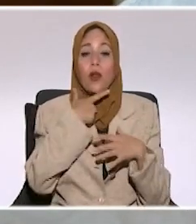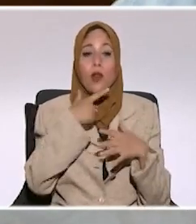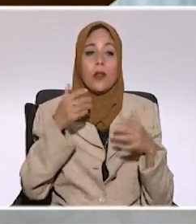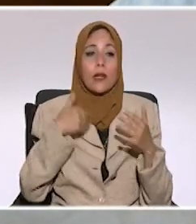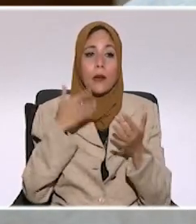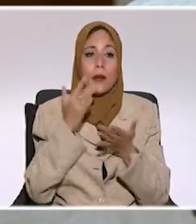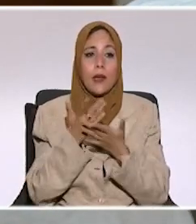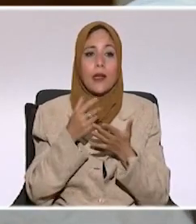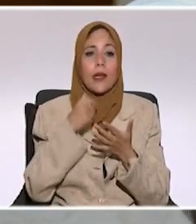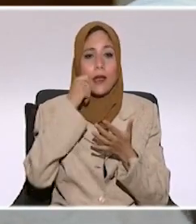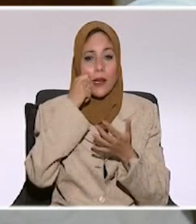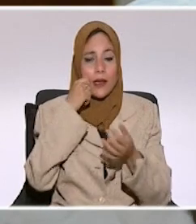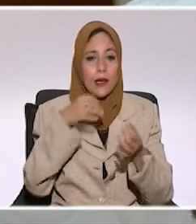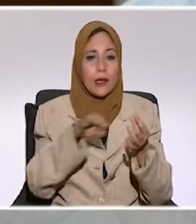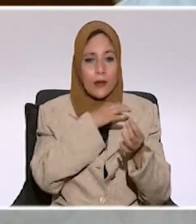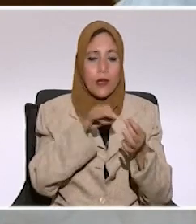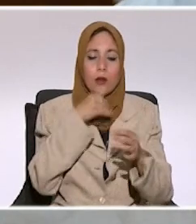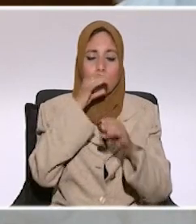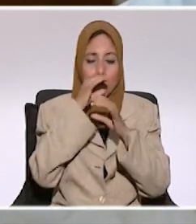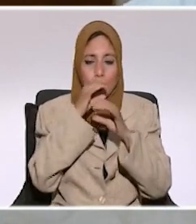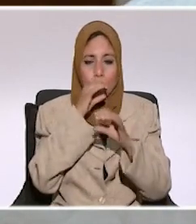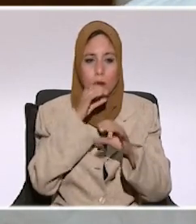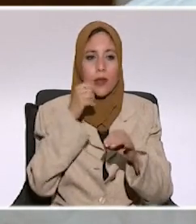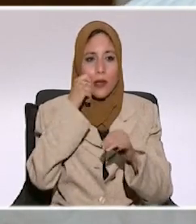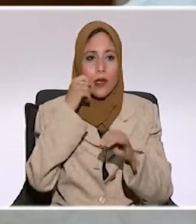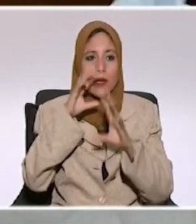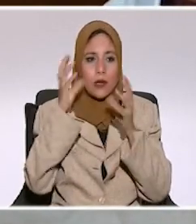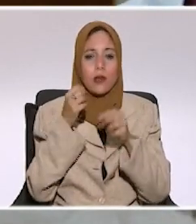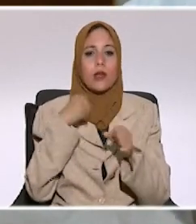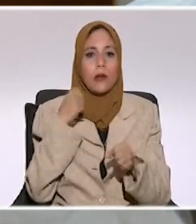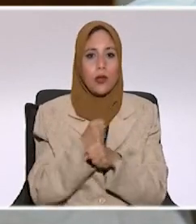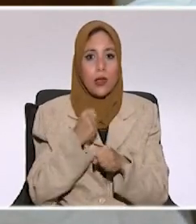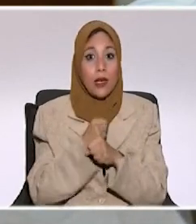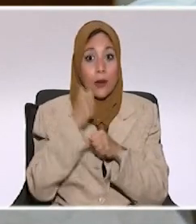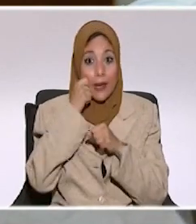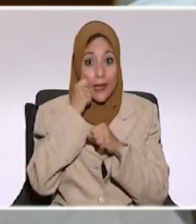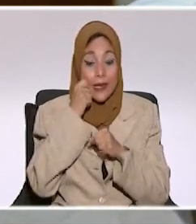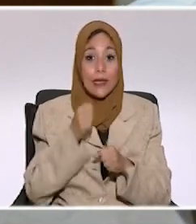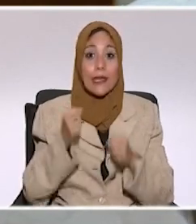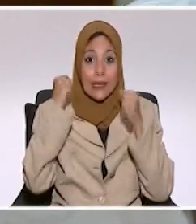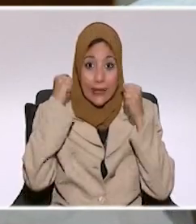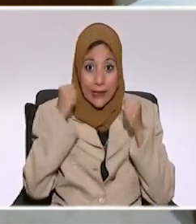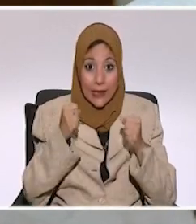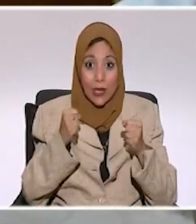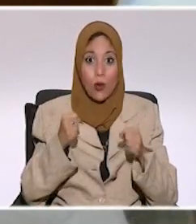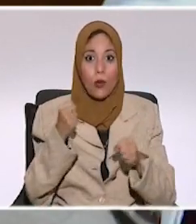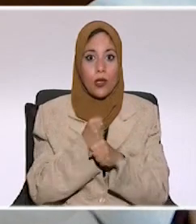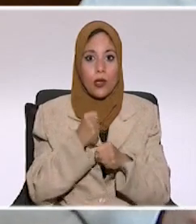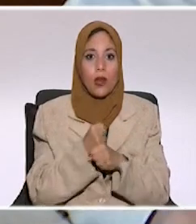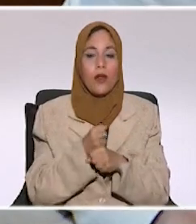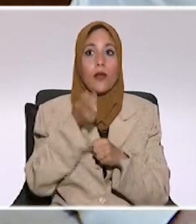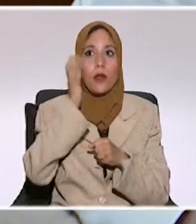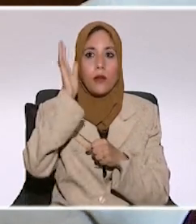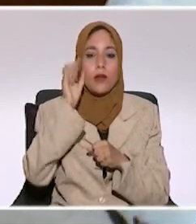ليا اسم كعازف، وبلعب مع كل ناس تقيلة جدا جدا في الوسط الفني في اوروبا